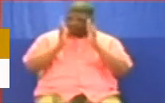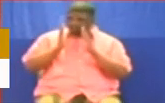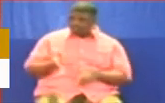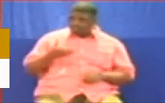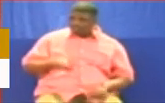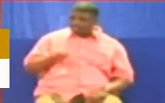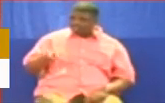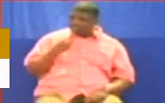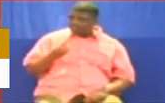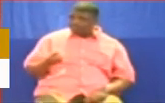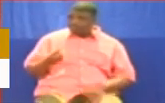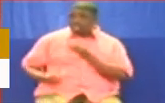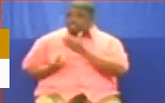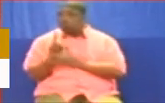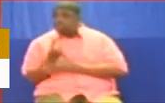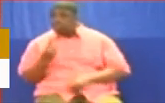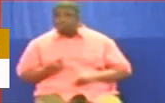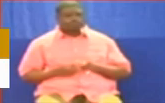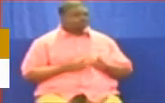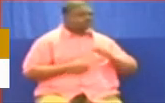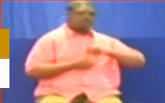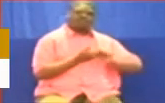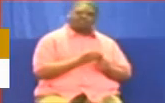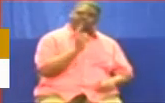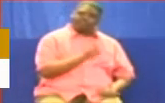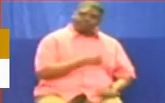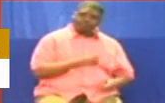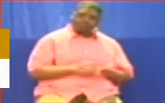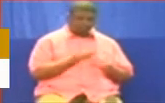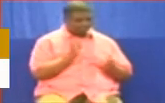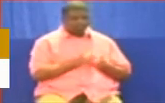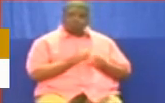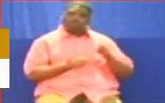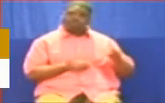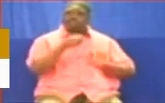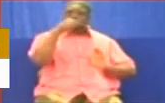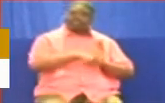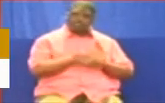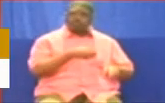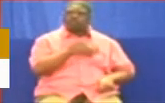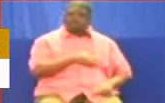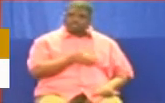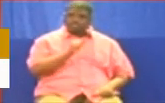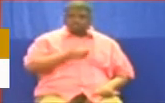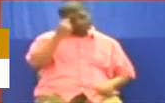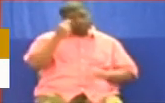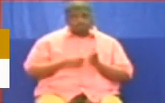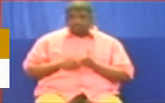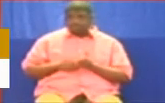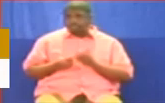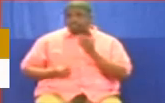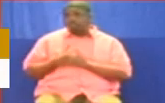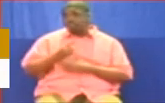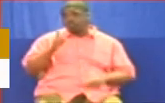sekta alisema. Na ikitokea pana katatizo, hili jambo bado liko chini ya wizara, ndio maana ikitokea makosa